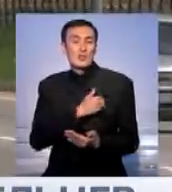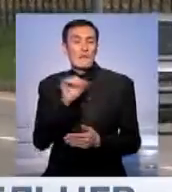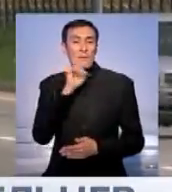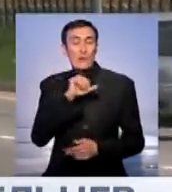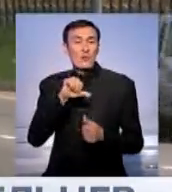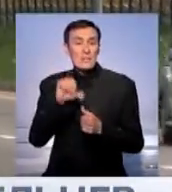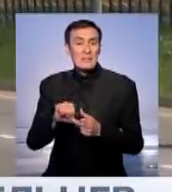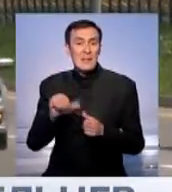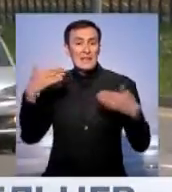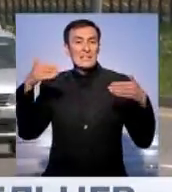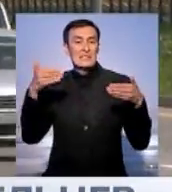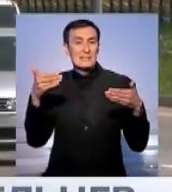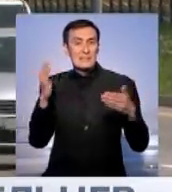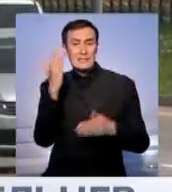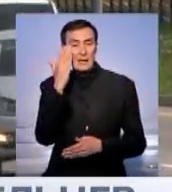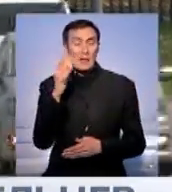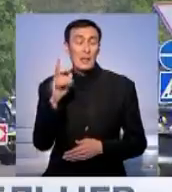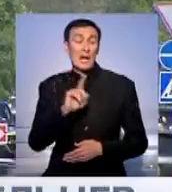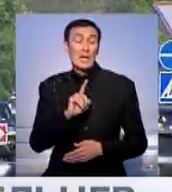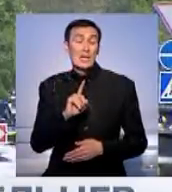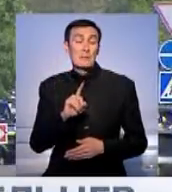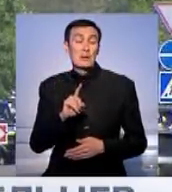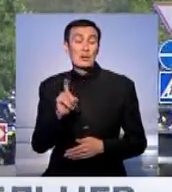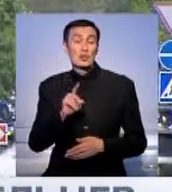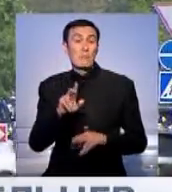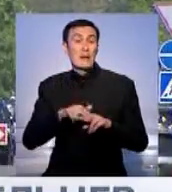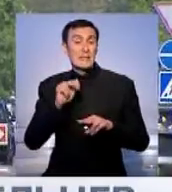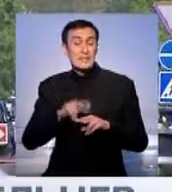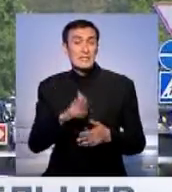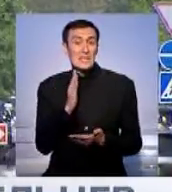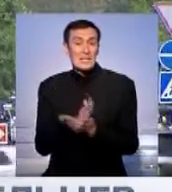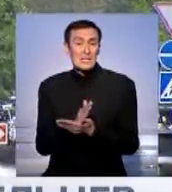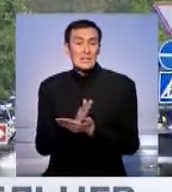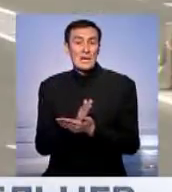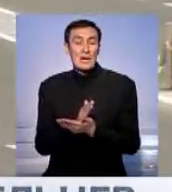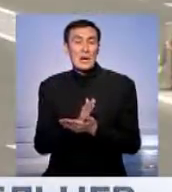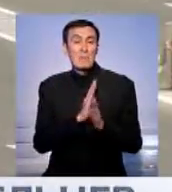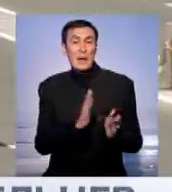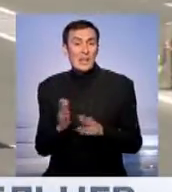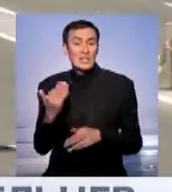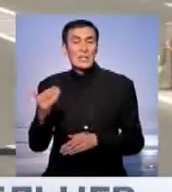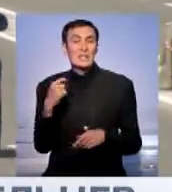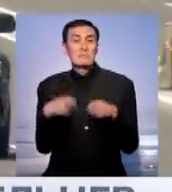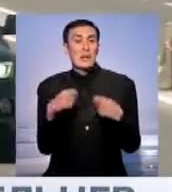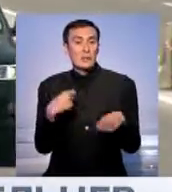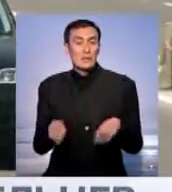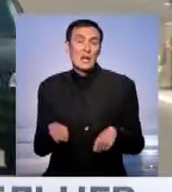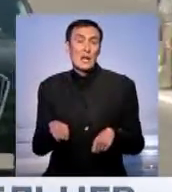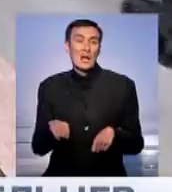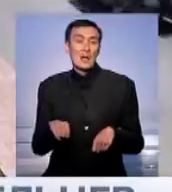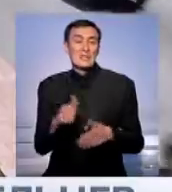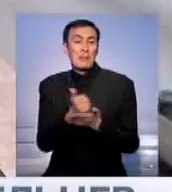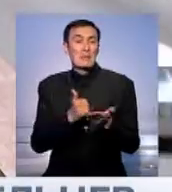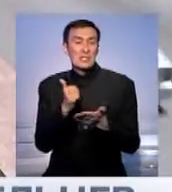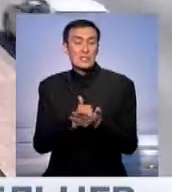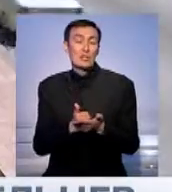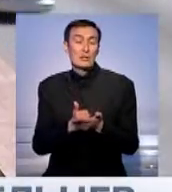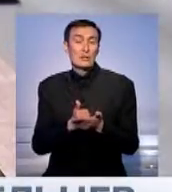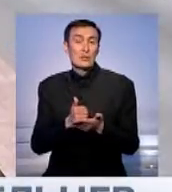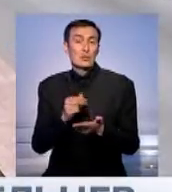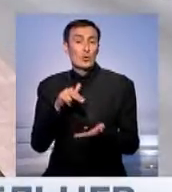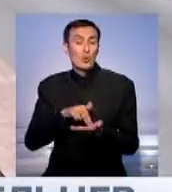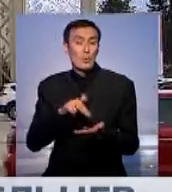именно зеркала заднего вида. Как сообщили стражи порядка, есть целая схема, по которой их сбывают на рынках запасных